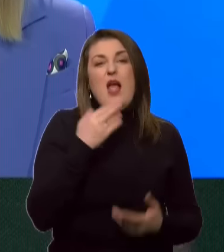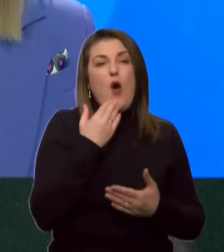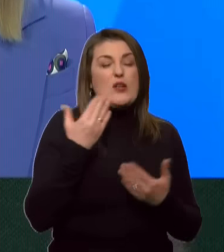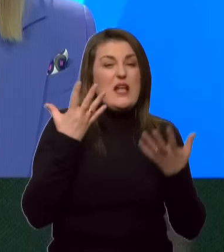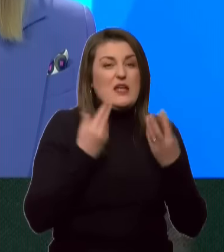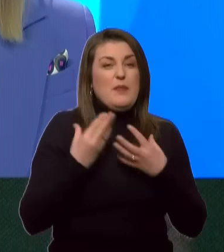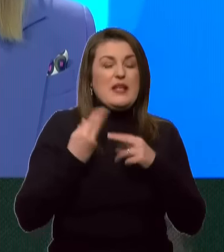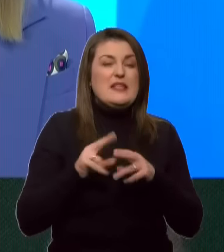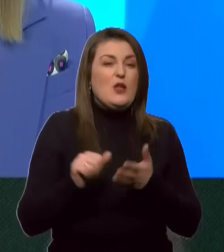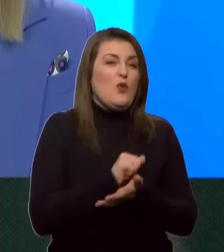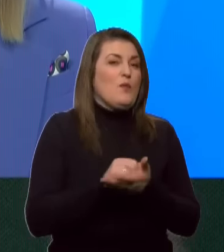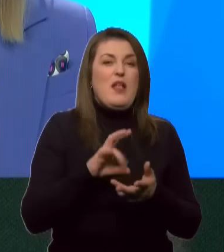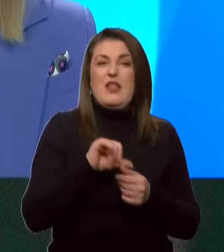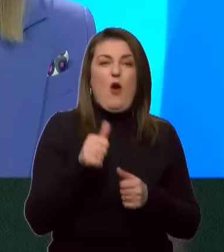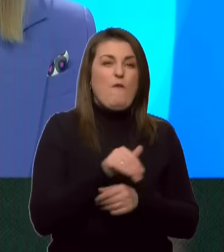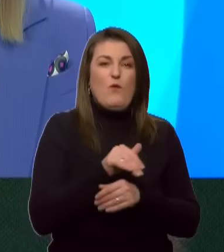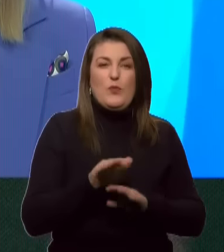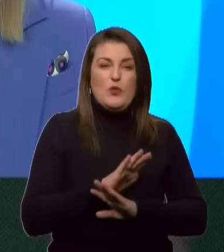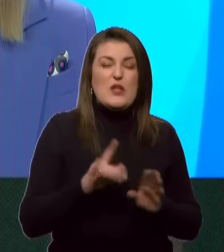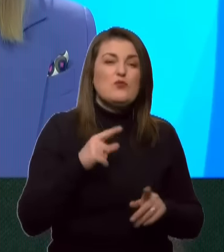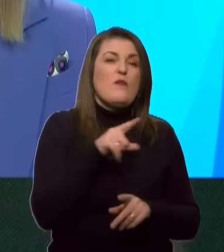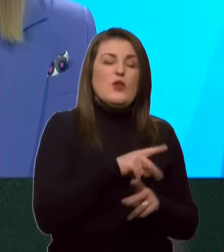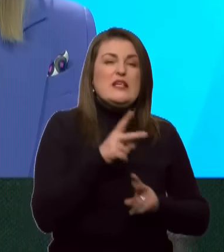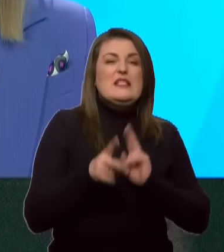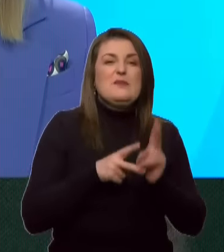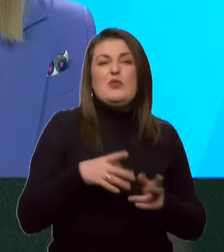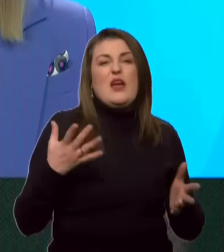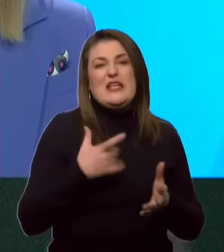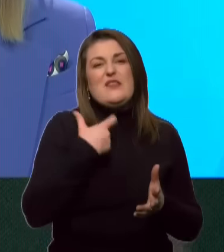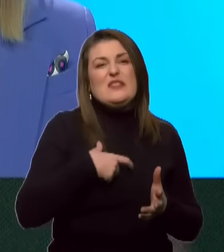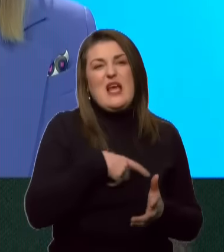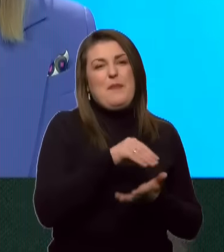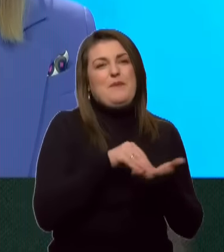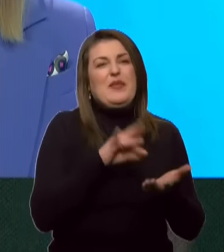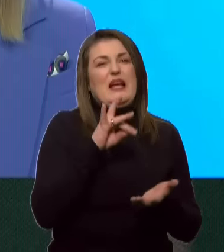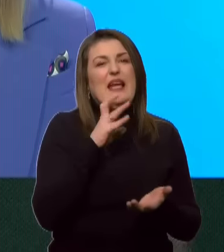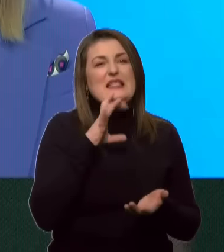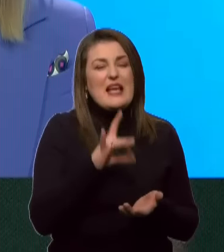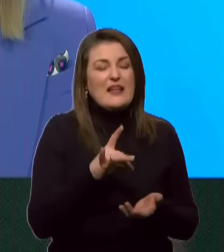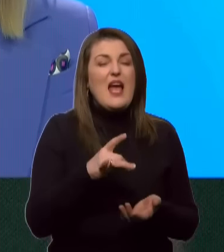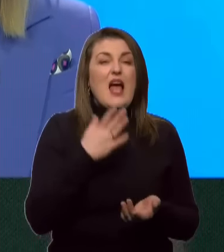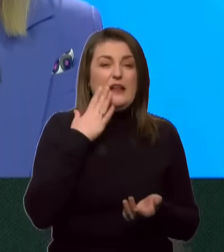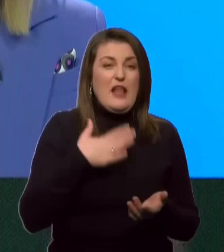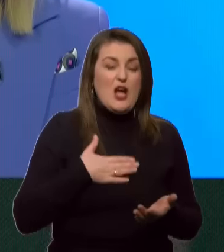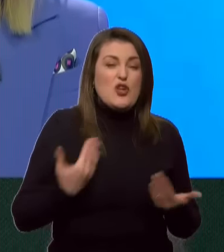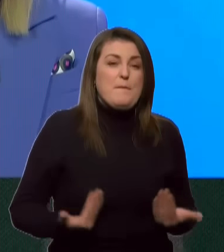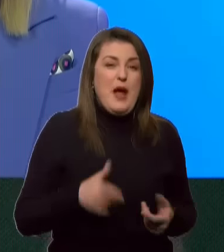останніми днями цей документ не оформлюється, тому що вони змінюють якийсь там в себе реєстр. Тож наші мешканці стали